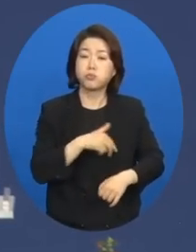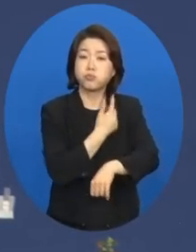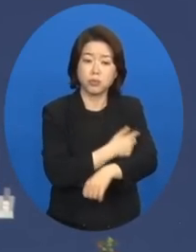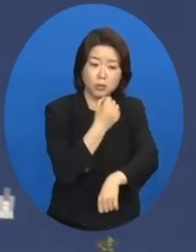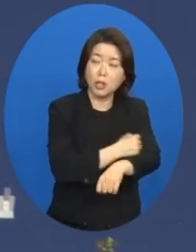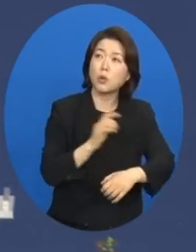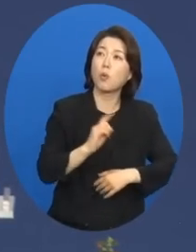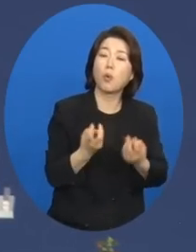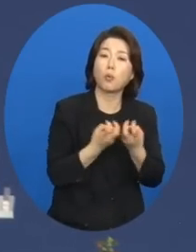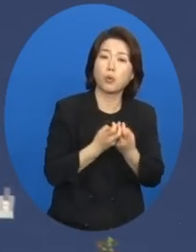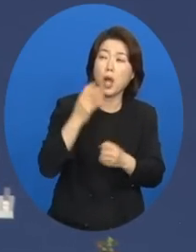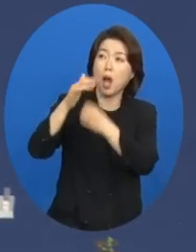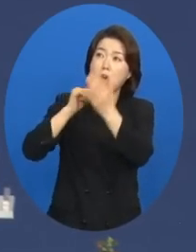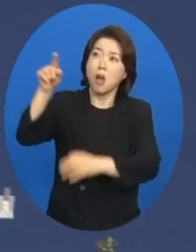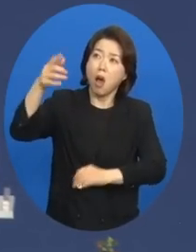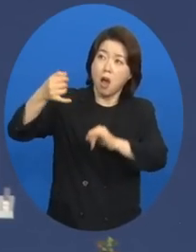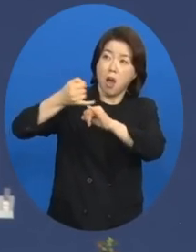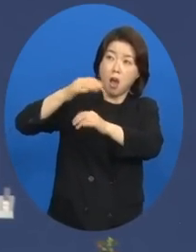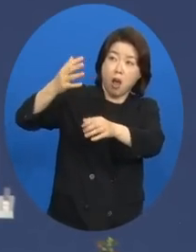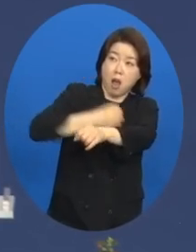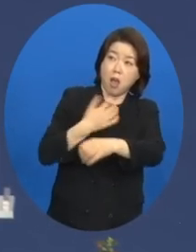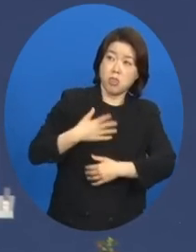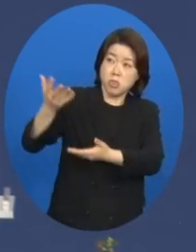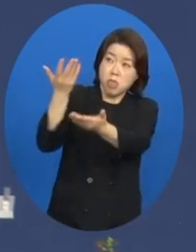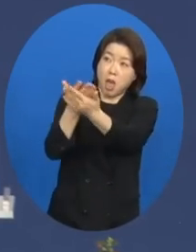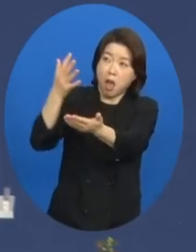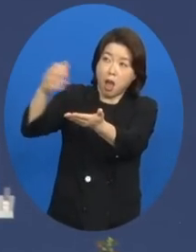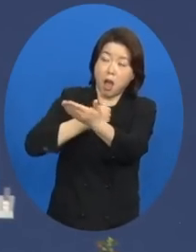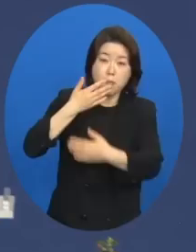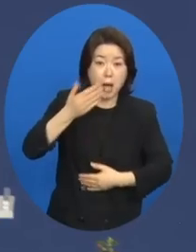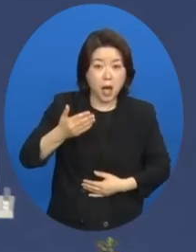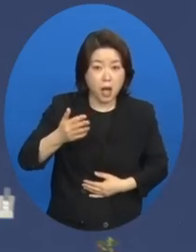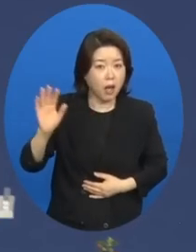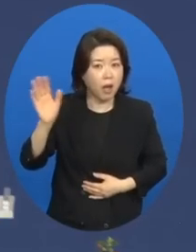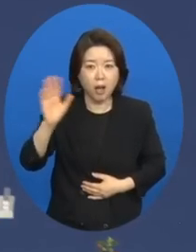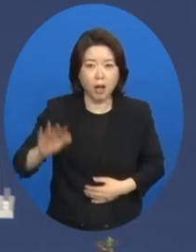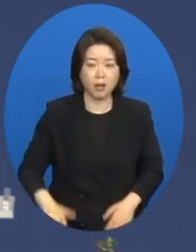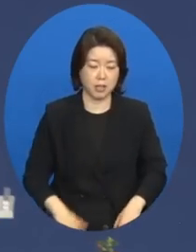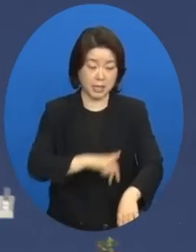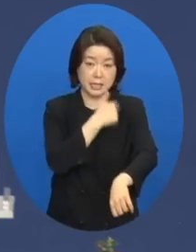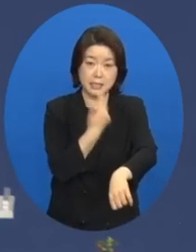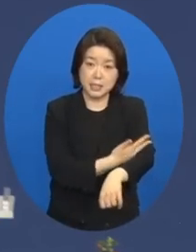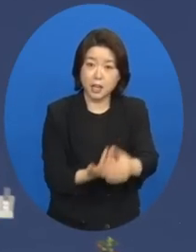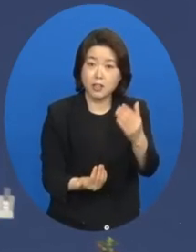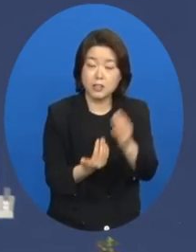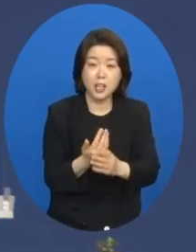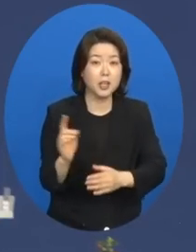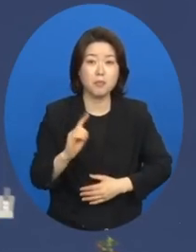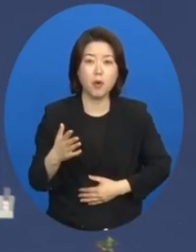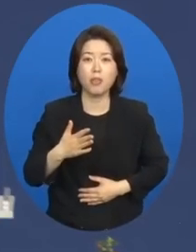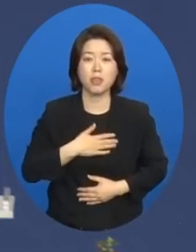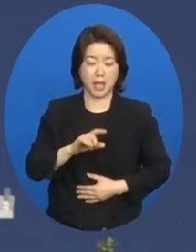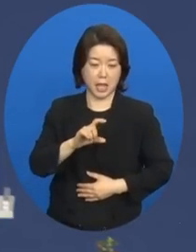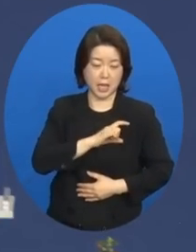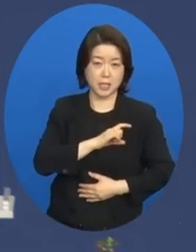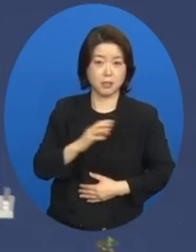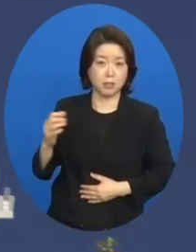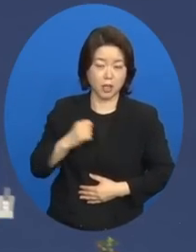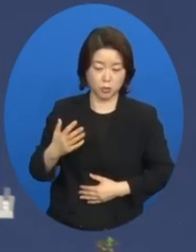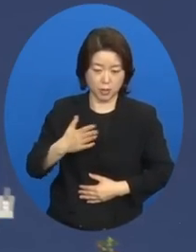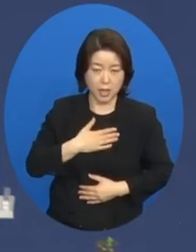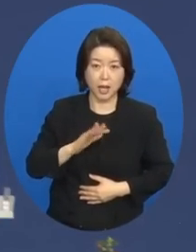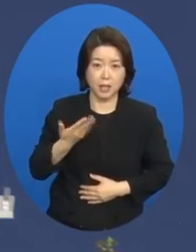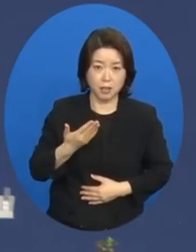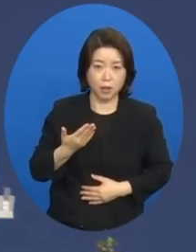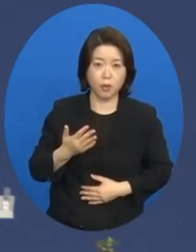공로로 하나님의 그 엄청난 약속을 내 거라고 주장할 수 있겠어요? 근데 내가 자격이 생긴 게 바로 뭐냐면 내 이름표 달고 내가 되어